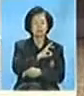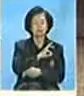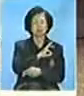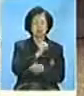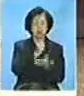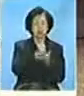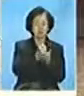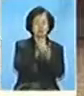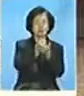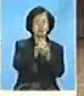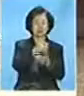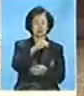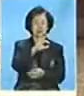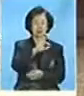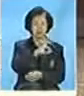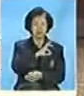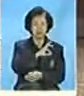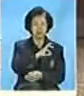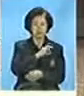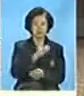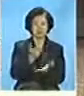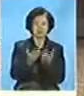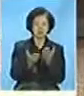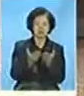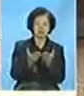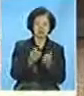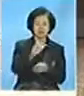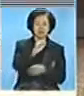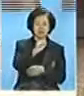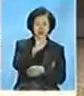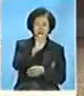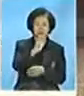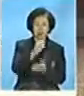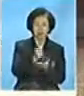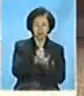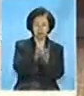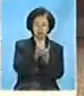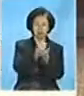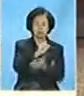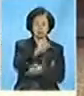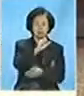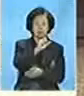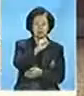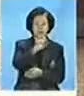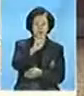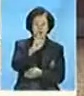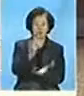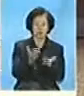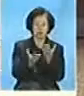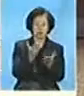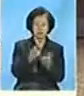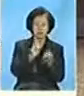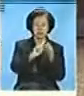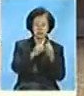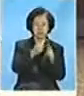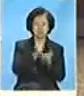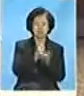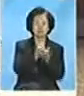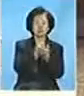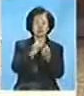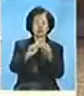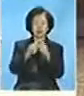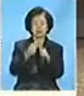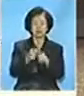สมาชิกช่วยสมาชิกหรือสวช่วยสวนะครับหรือเพื่อนช่วยเพื่อนก็ได้ครับกองทุนนี้ผมคิดว่